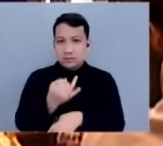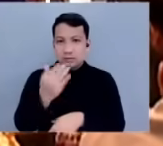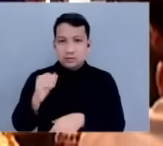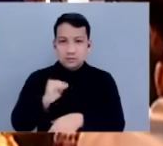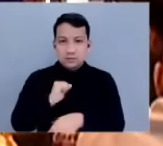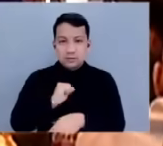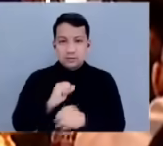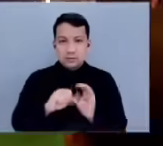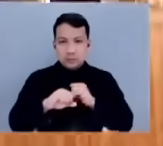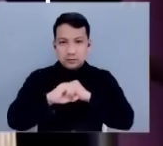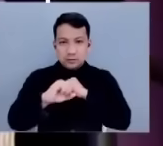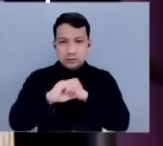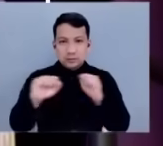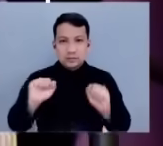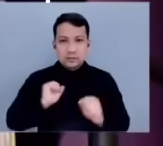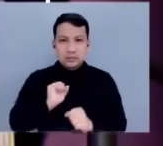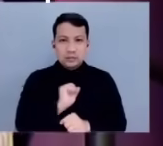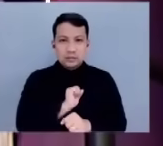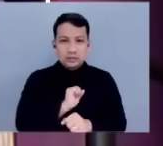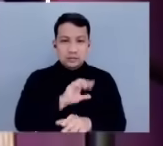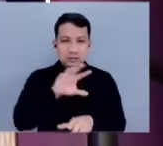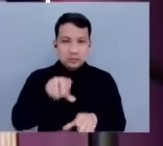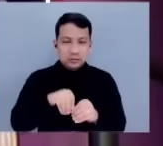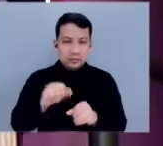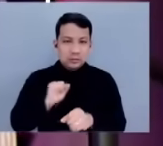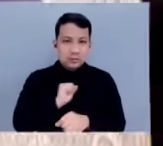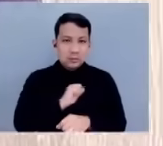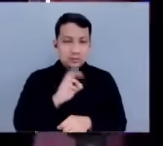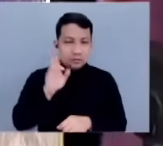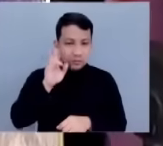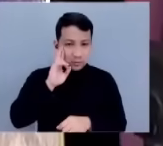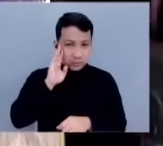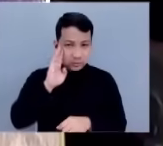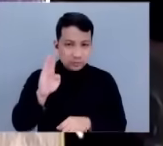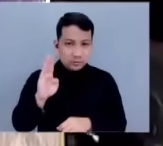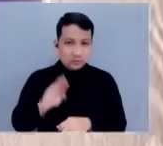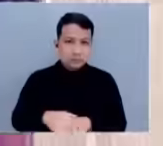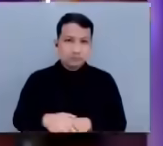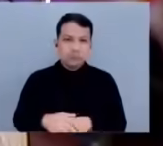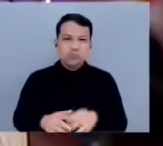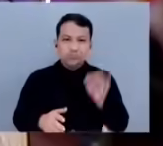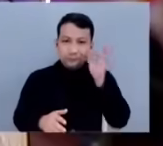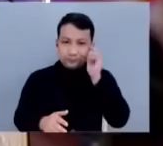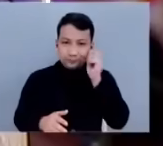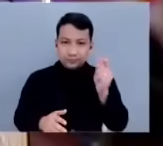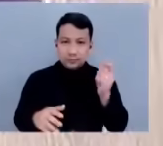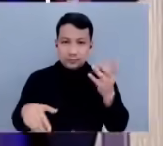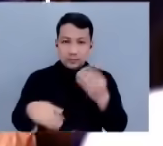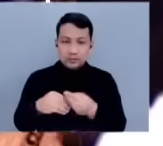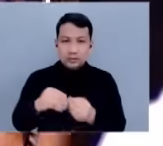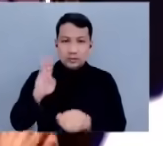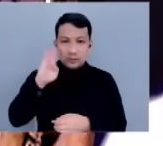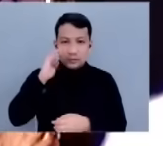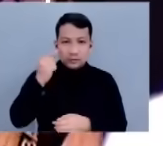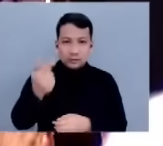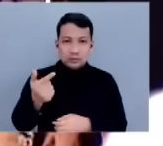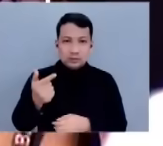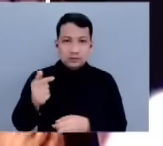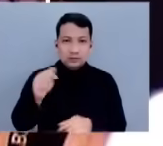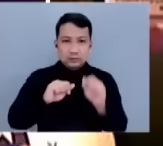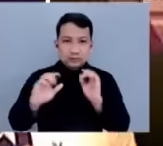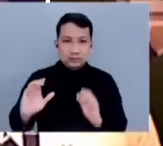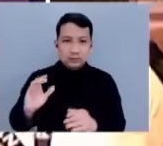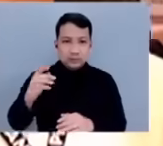sa pagkasenador. Sina Senators Ronald Bato de la Rosa, Francis Tolentino, Bongo at aktor na si Philip